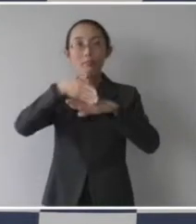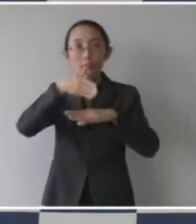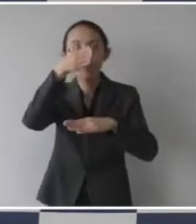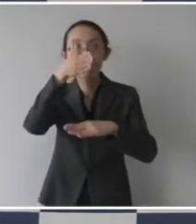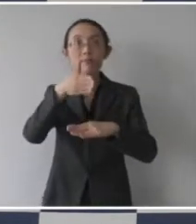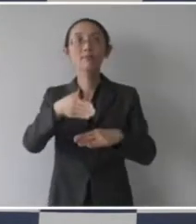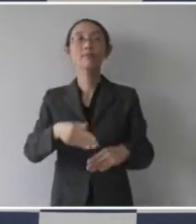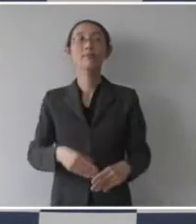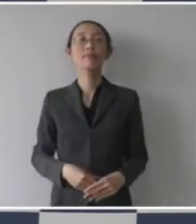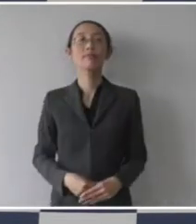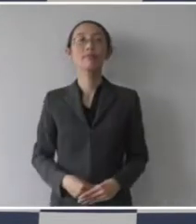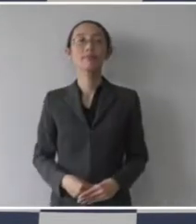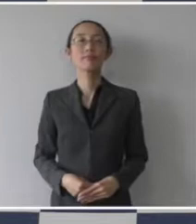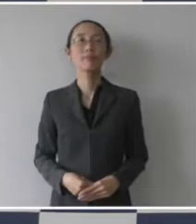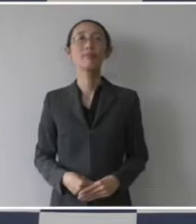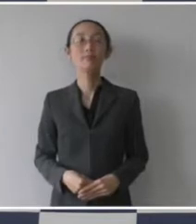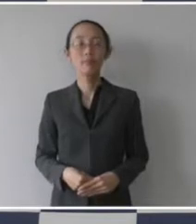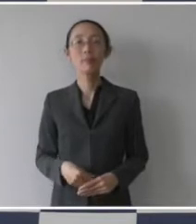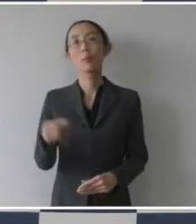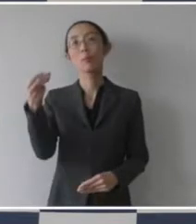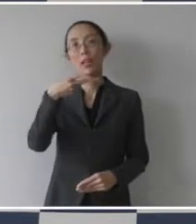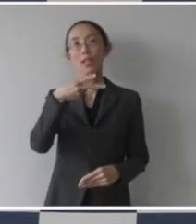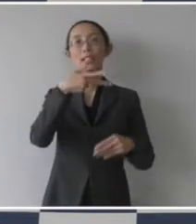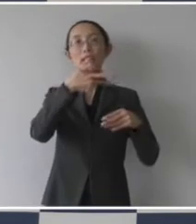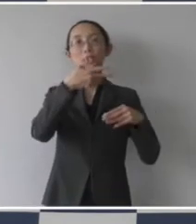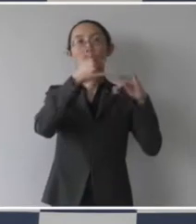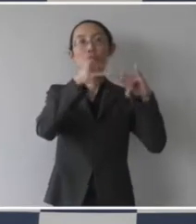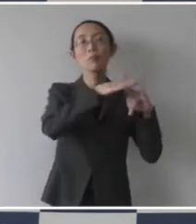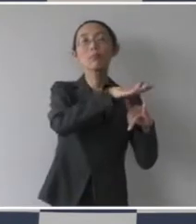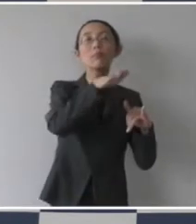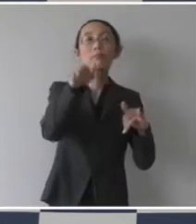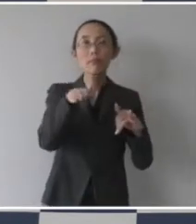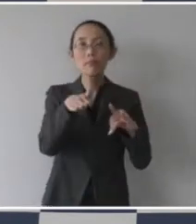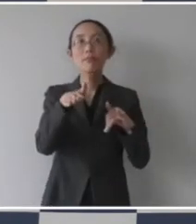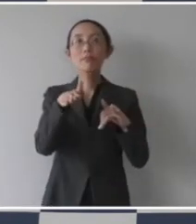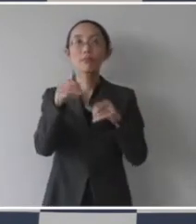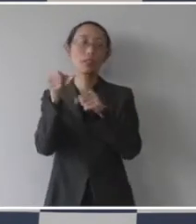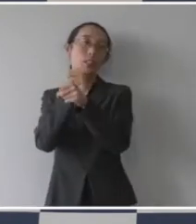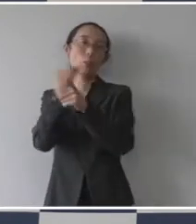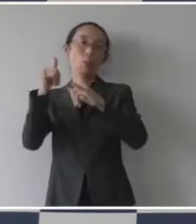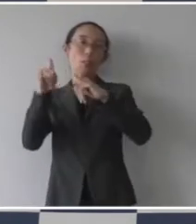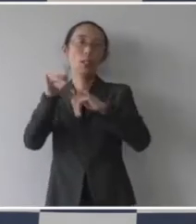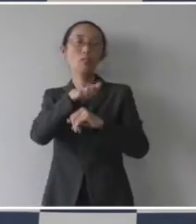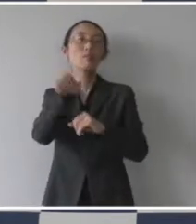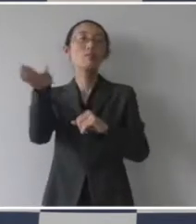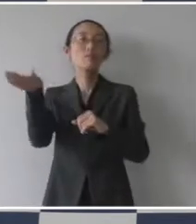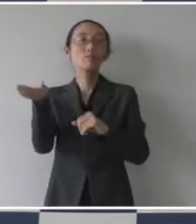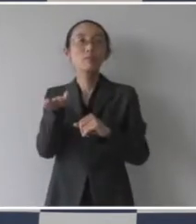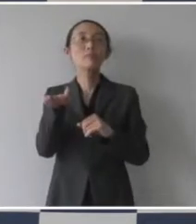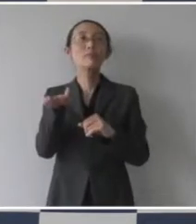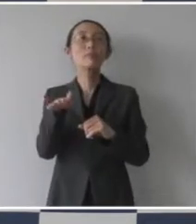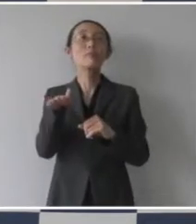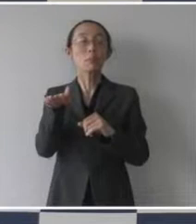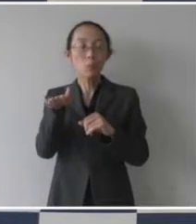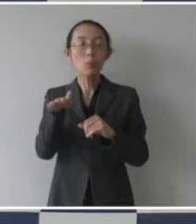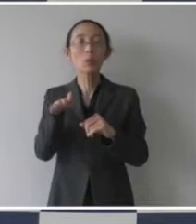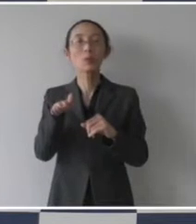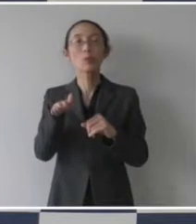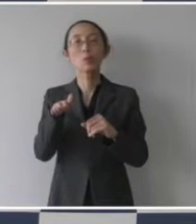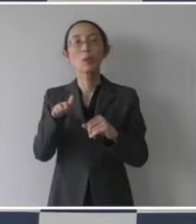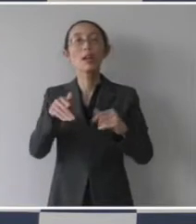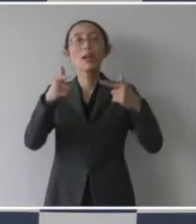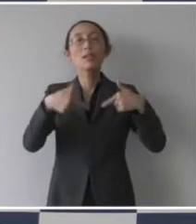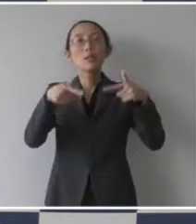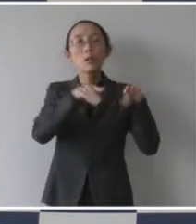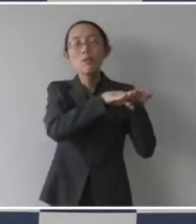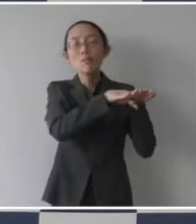ありがとうございます。また、市民の皆様やそして、事業者の皆様におかれましても、ゴールデンウィーク